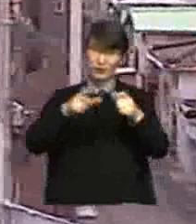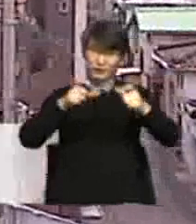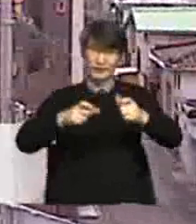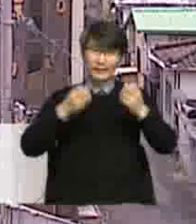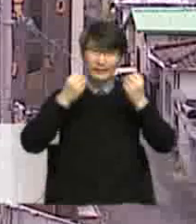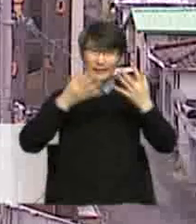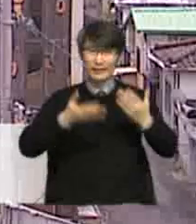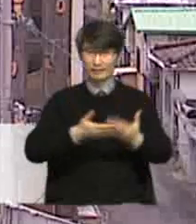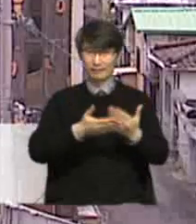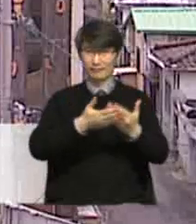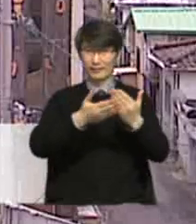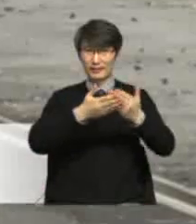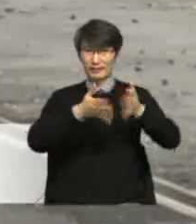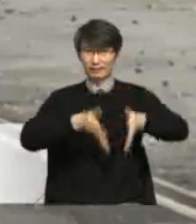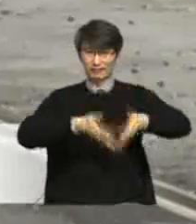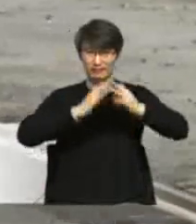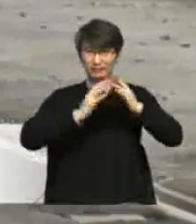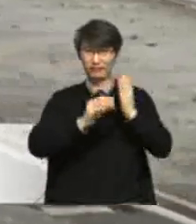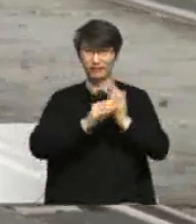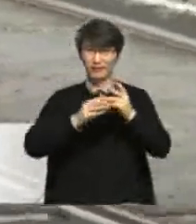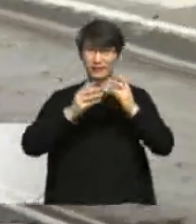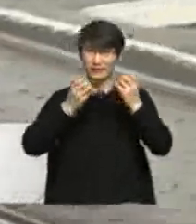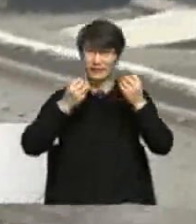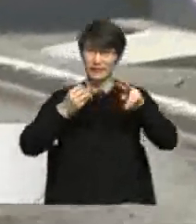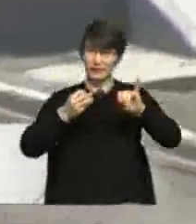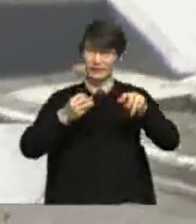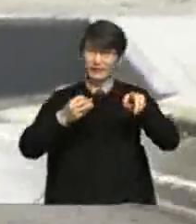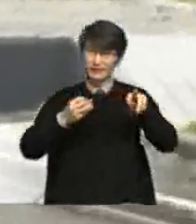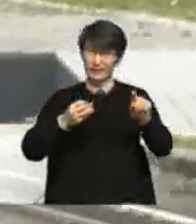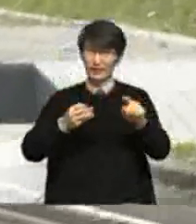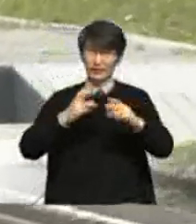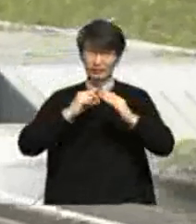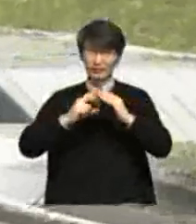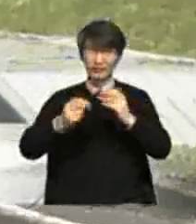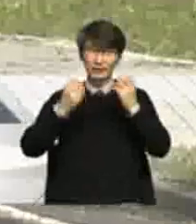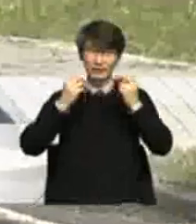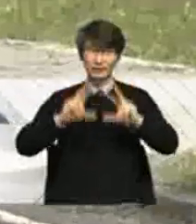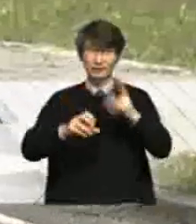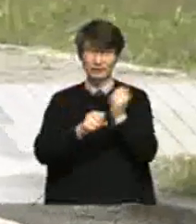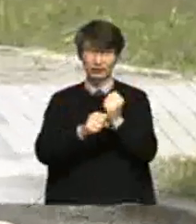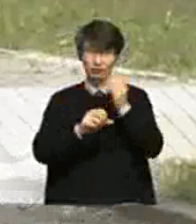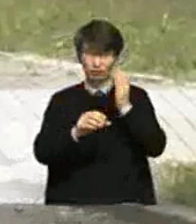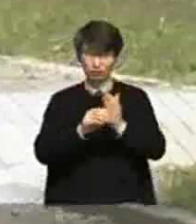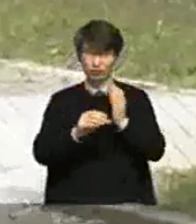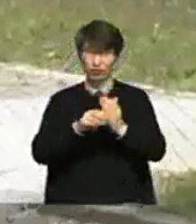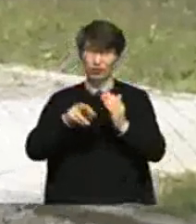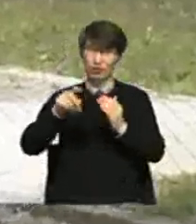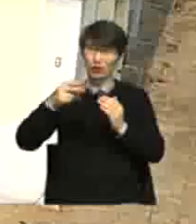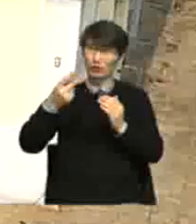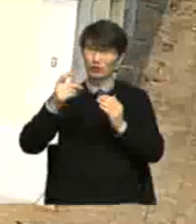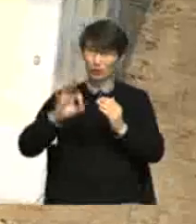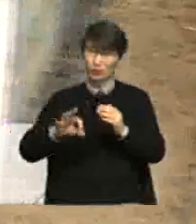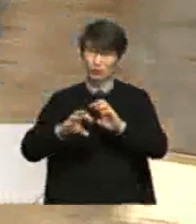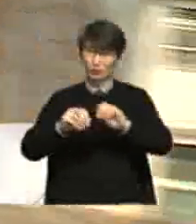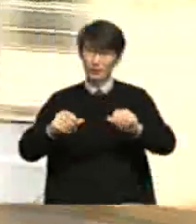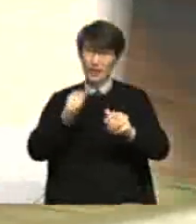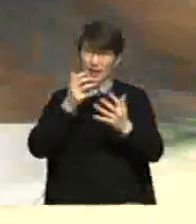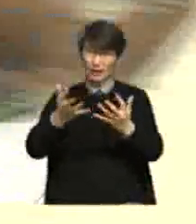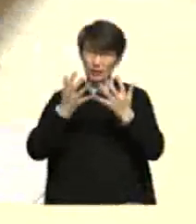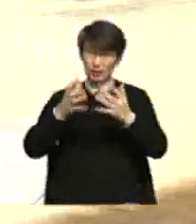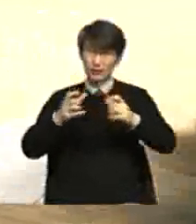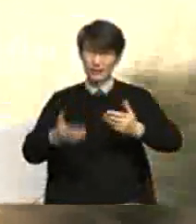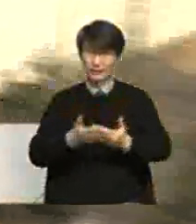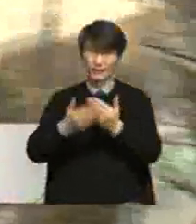재개발사업의 한창이고 위례 신사 선고와 트램 사업도 속도를 내고 있습니다 또 성동 구치소에 부지와 중앙전파관리소